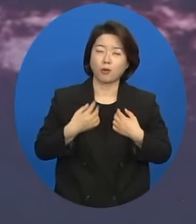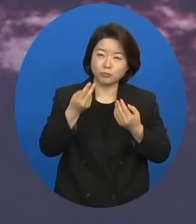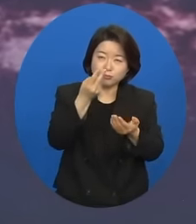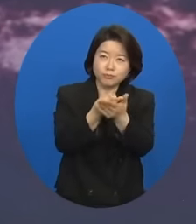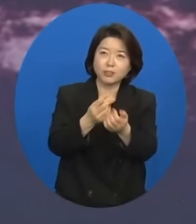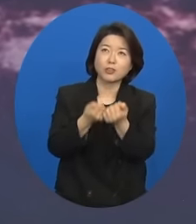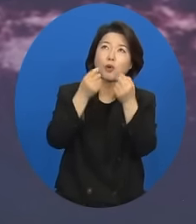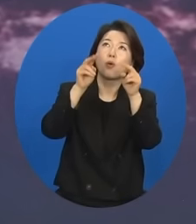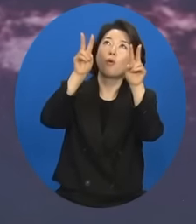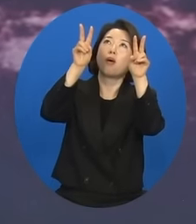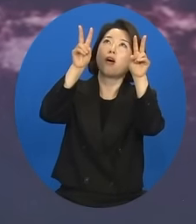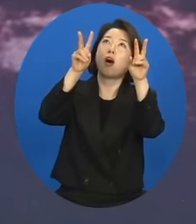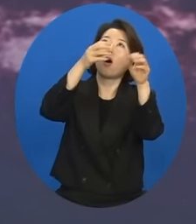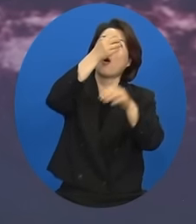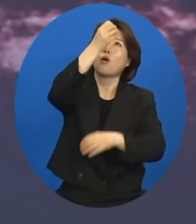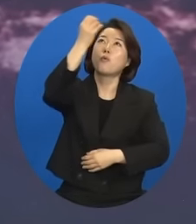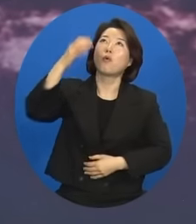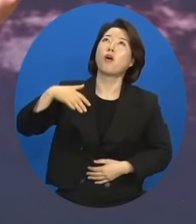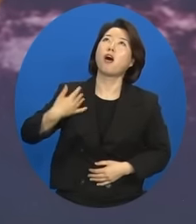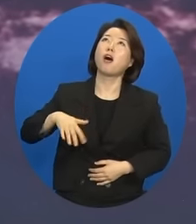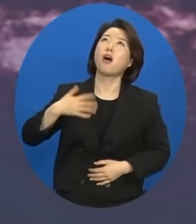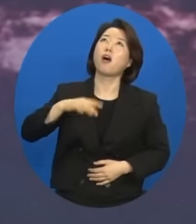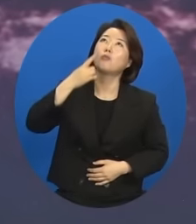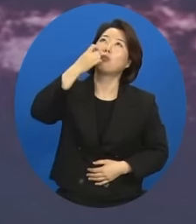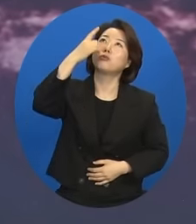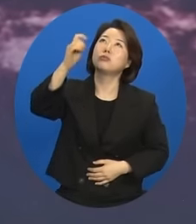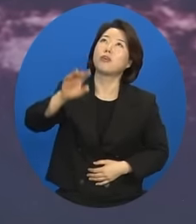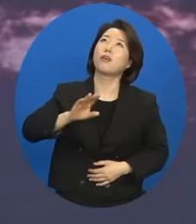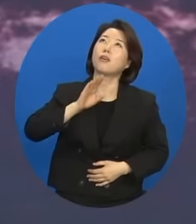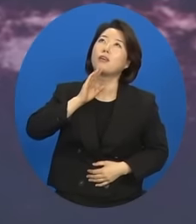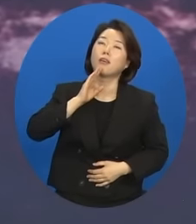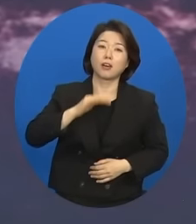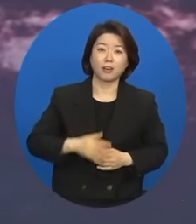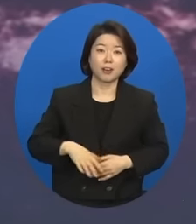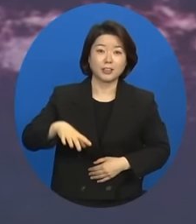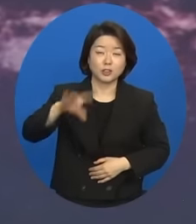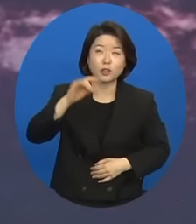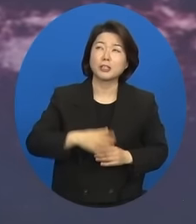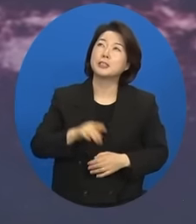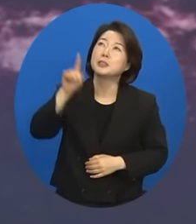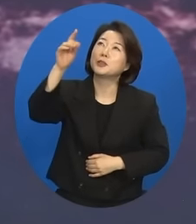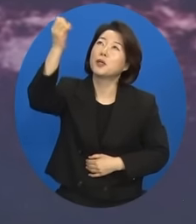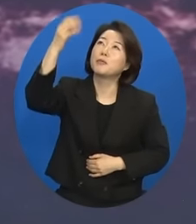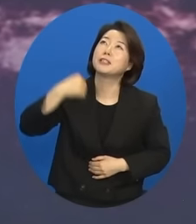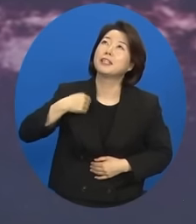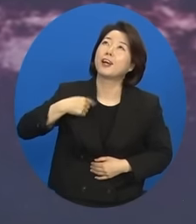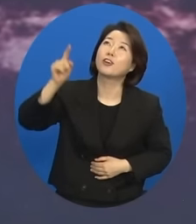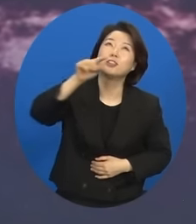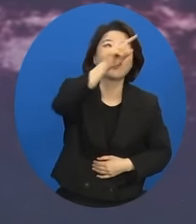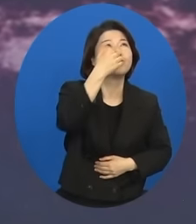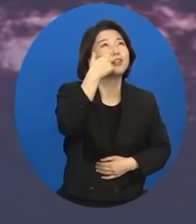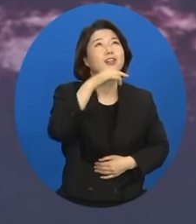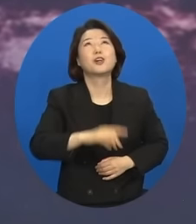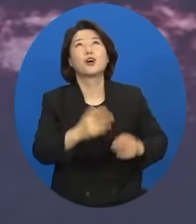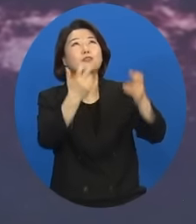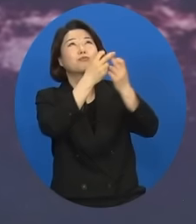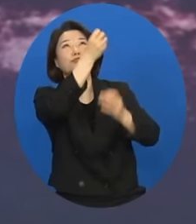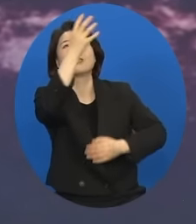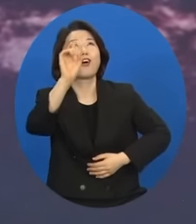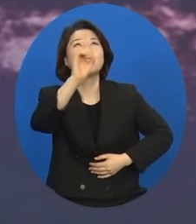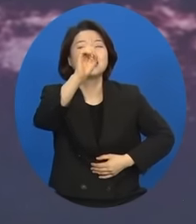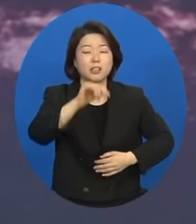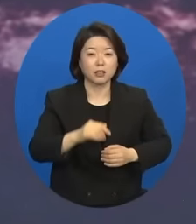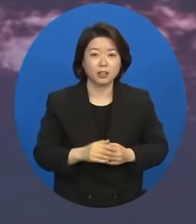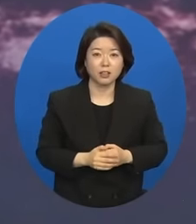거예요 와 멋있다 이러면서 처음에 딱 그래요 그러면서 다들 별이 뭐 저별은 내별 뭐 이러면서 막 북극성 어디 있냐 이러면서 얘기를